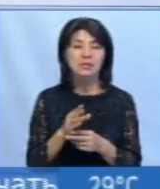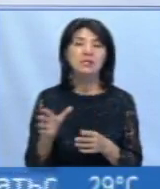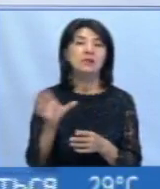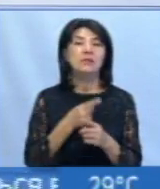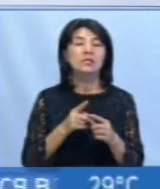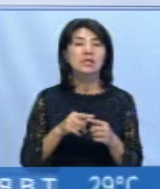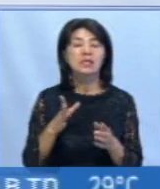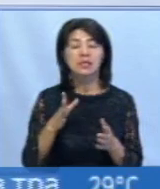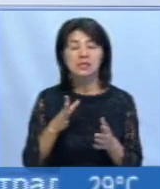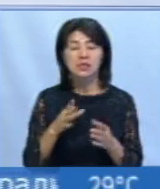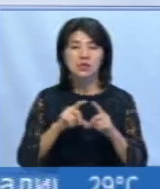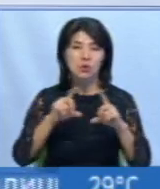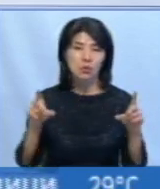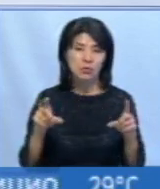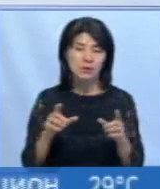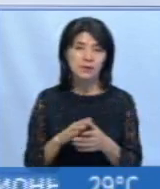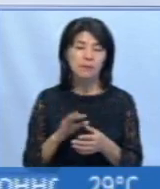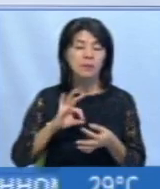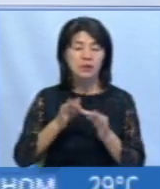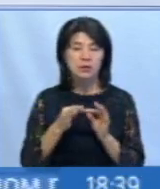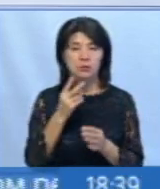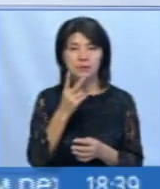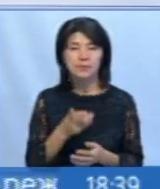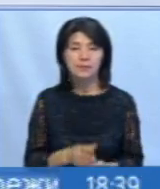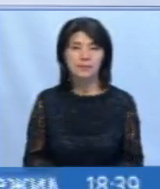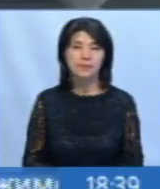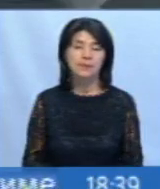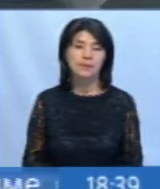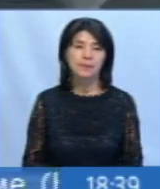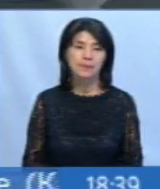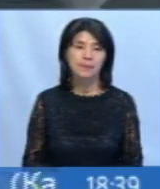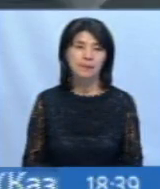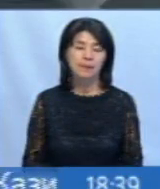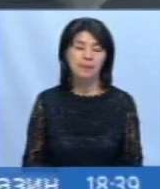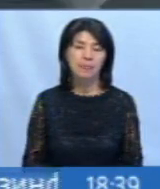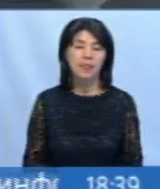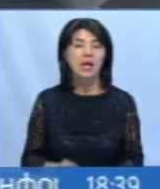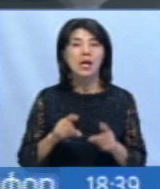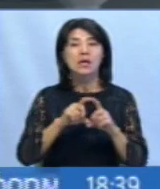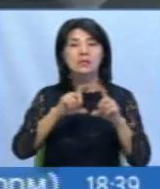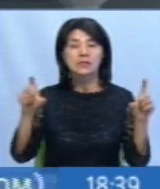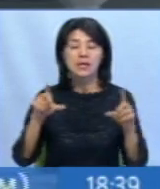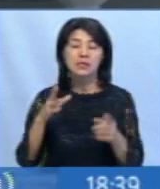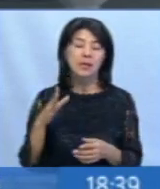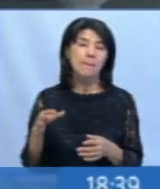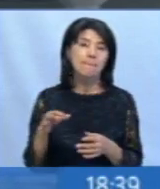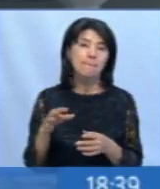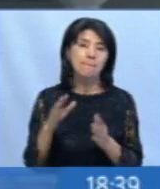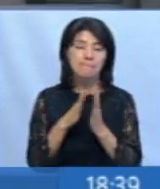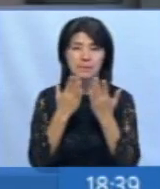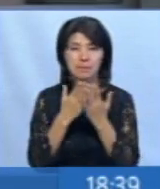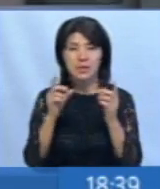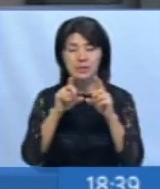библиотеки и школы. Подробности в сюжете. Здание библиотеки Кибастуза площадью